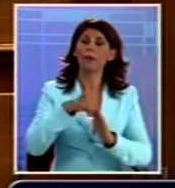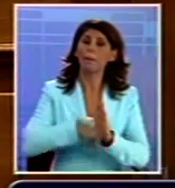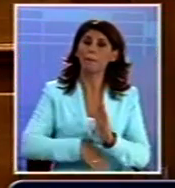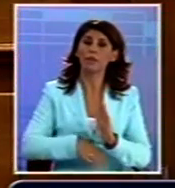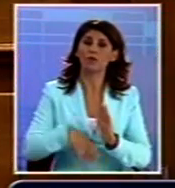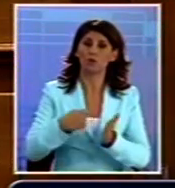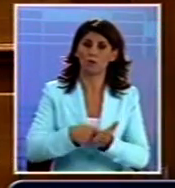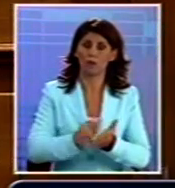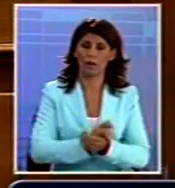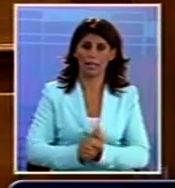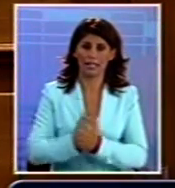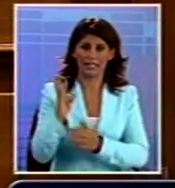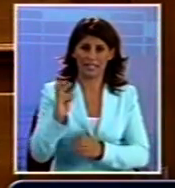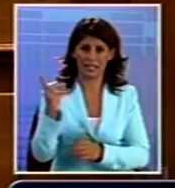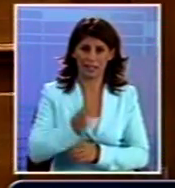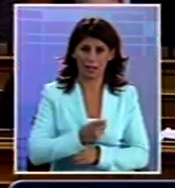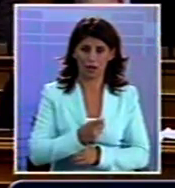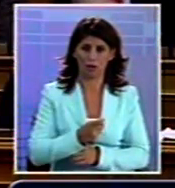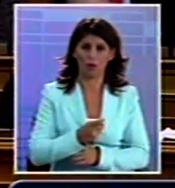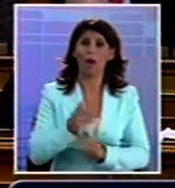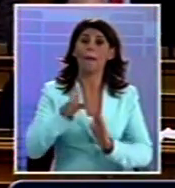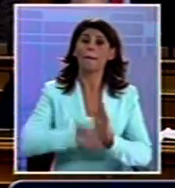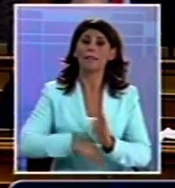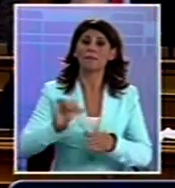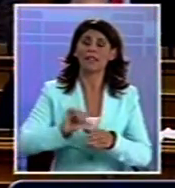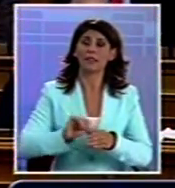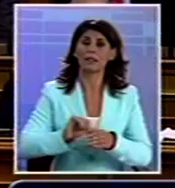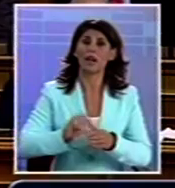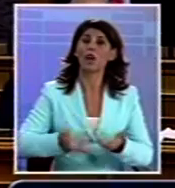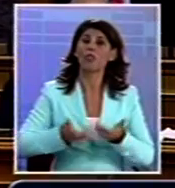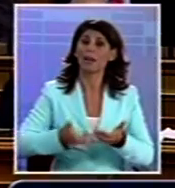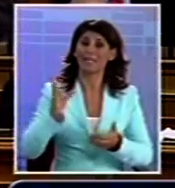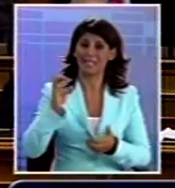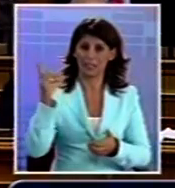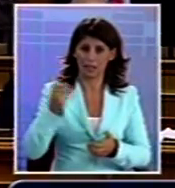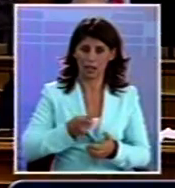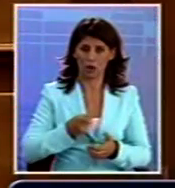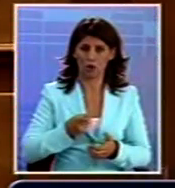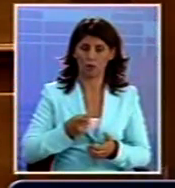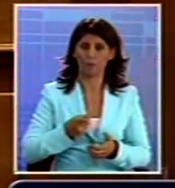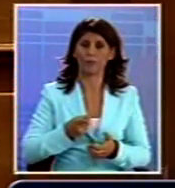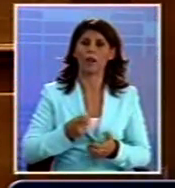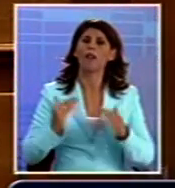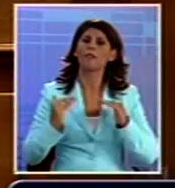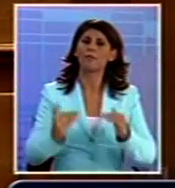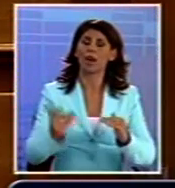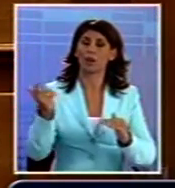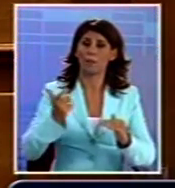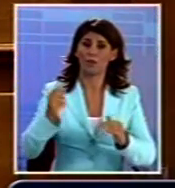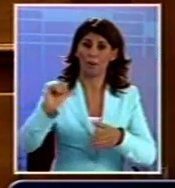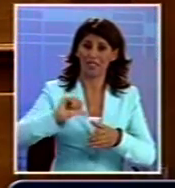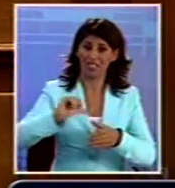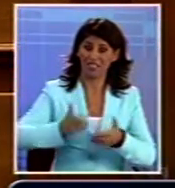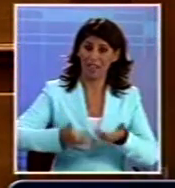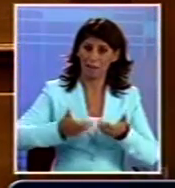φόρου αλληλεγγύης κατά 30%, μείωση του πετρέλαιο θέρμανσης κατά 30% επίσης, διατήρηση του επιδόματος